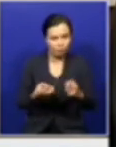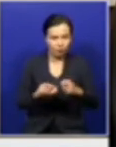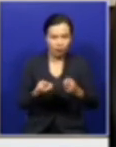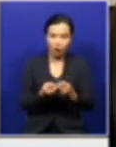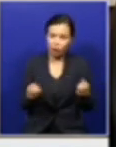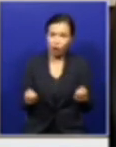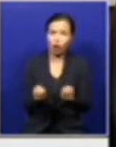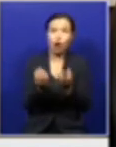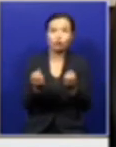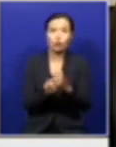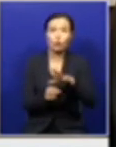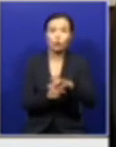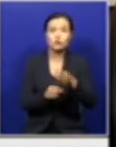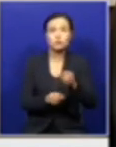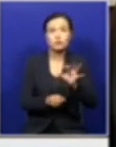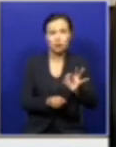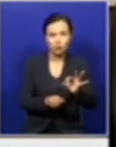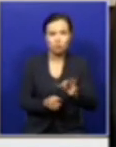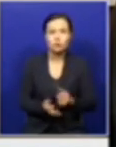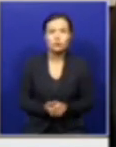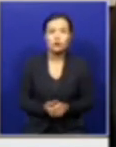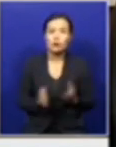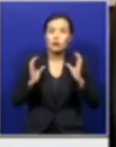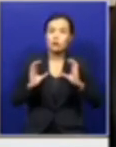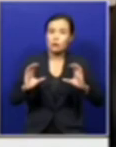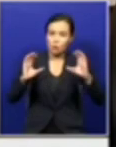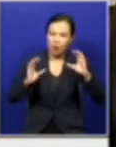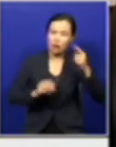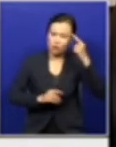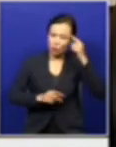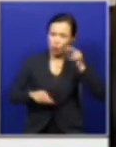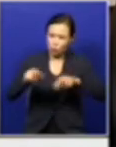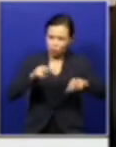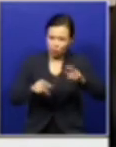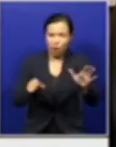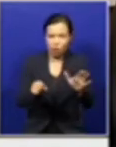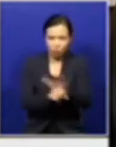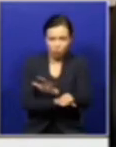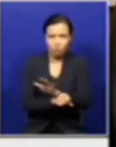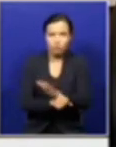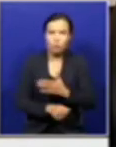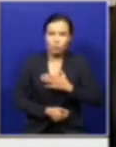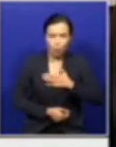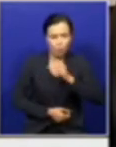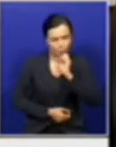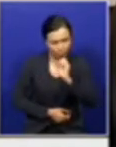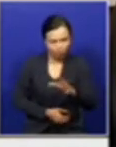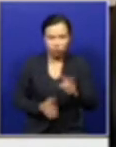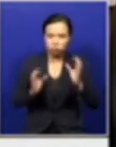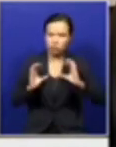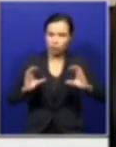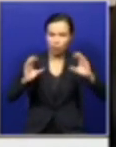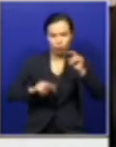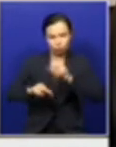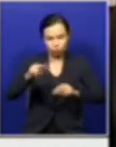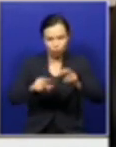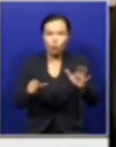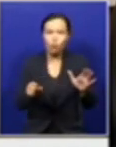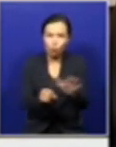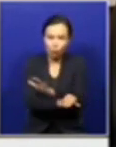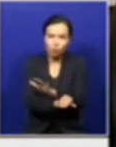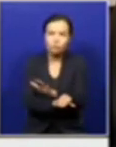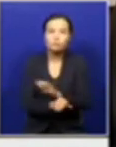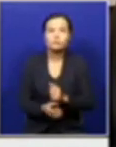ระทบจากโควิด-19 รัฐบาลควรดูแลให้ทั่วถึงครับผมย้ำนะครับรัฐบาลควรดูแลให้ทั่วถึงน